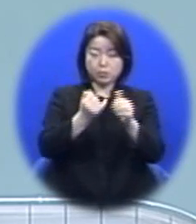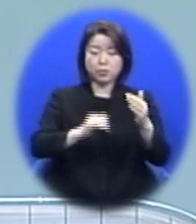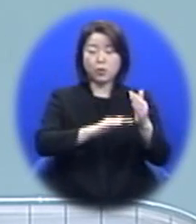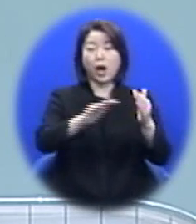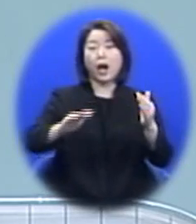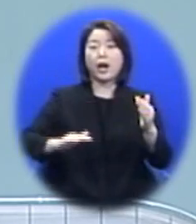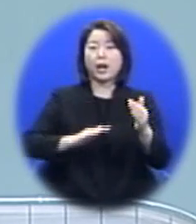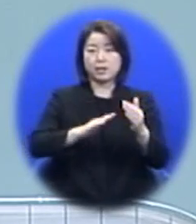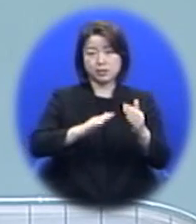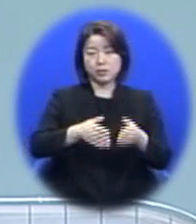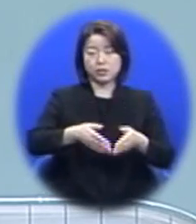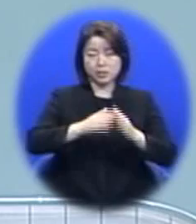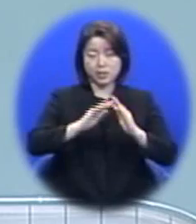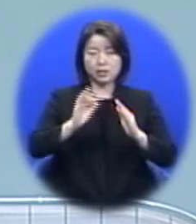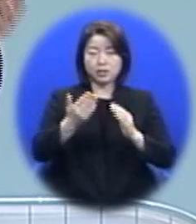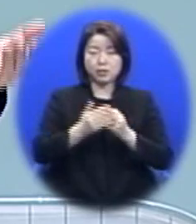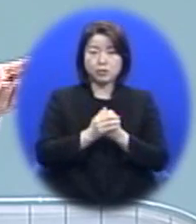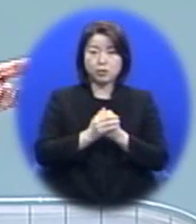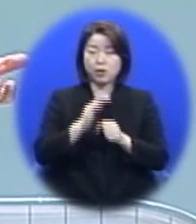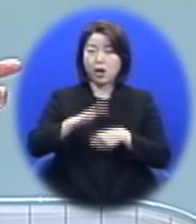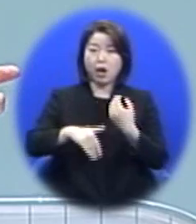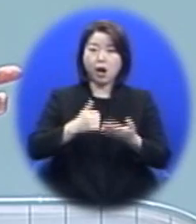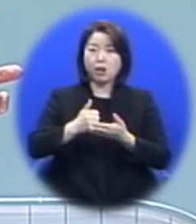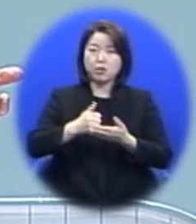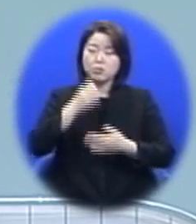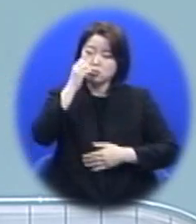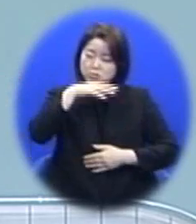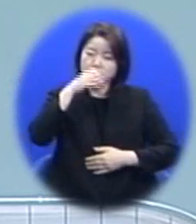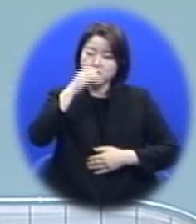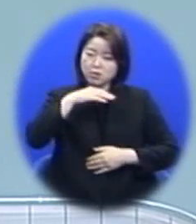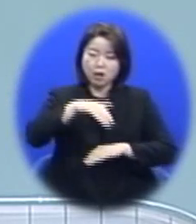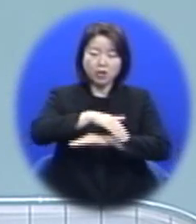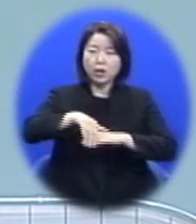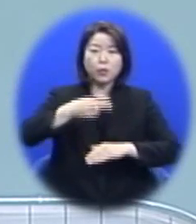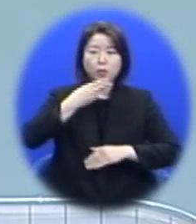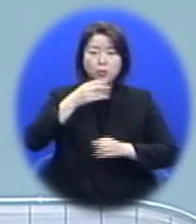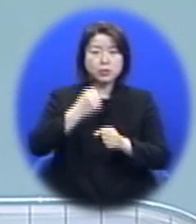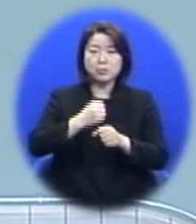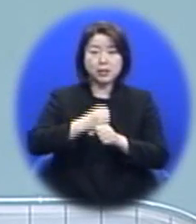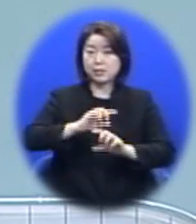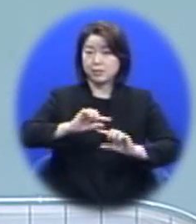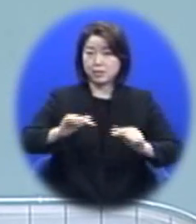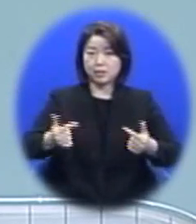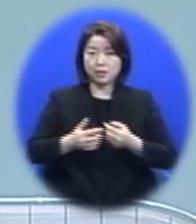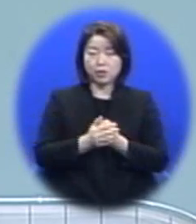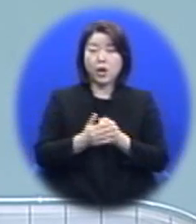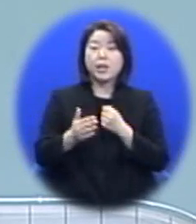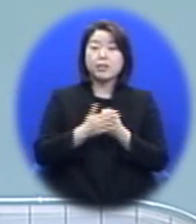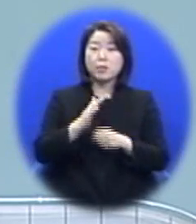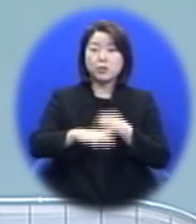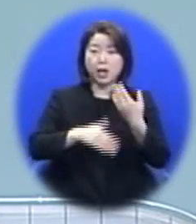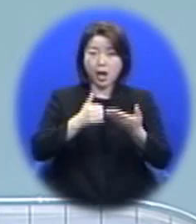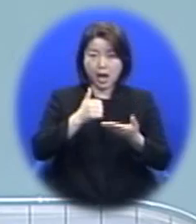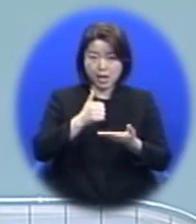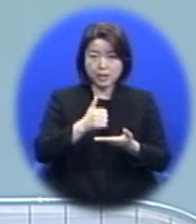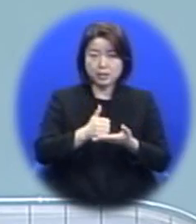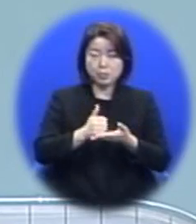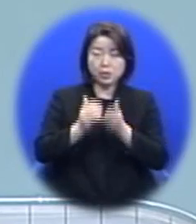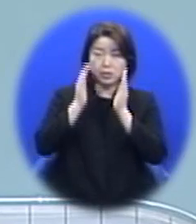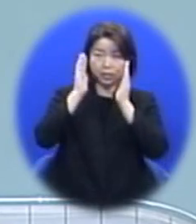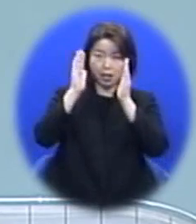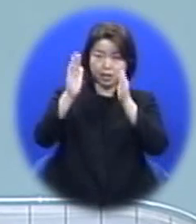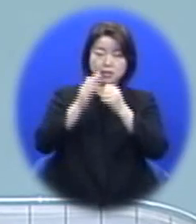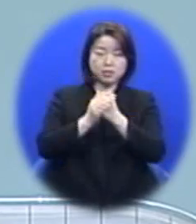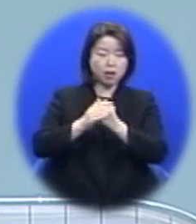거죠. 하나님은 아무 계획이 없이 가정을 만드시지 않으셨습니다. 그러므로 우리가 하나님을